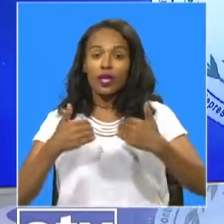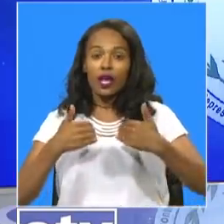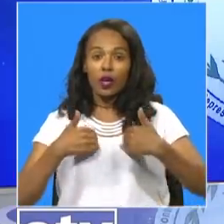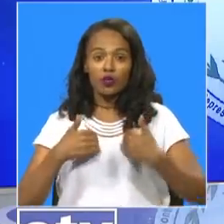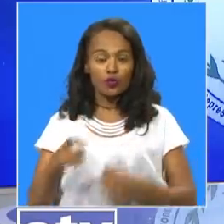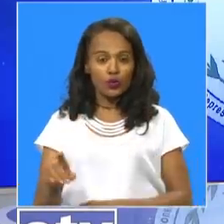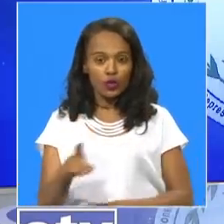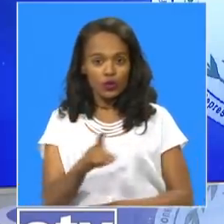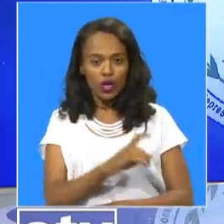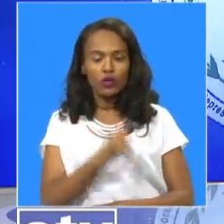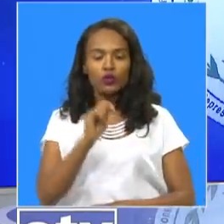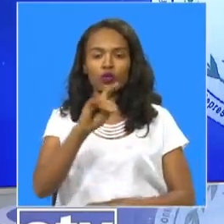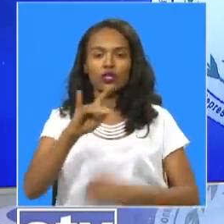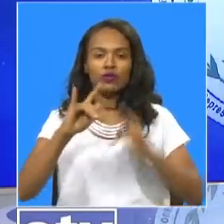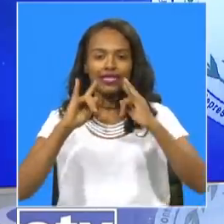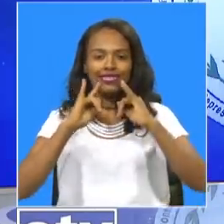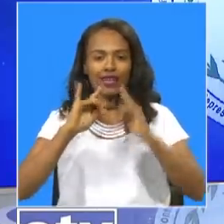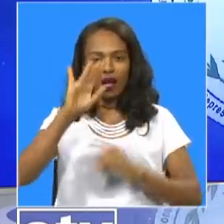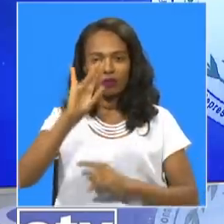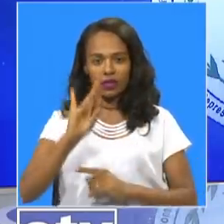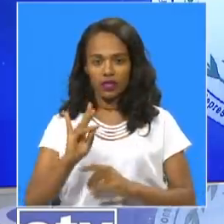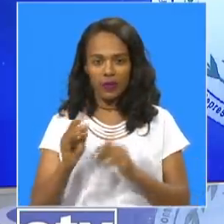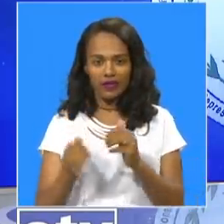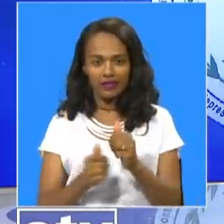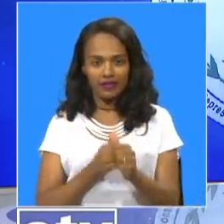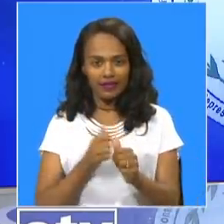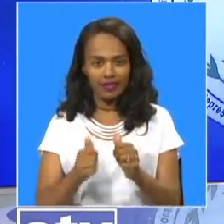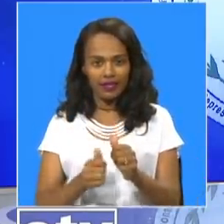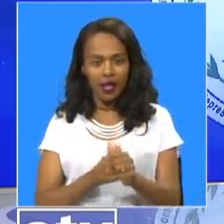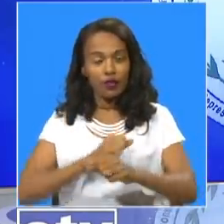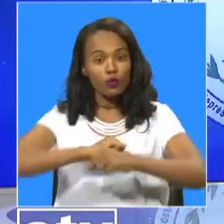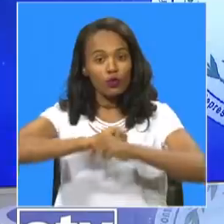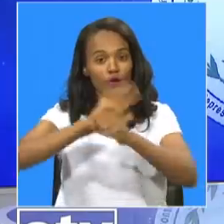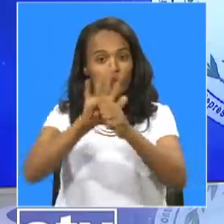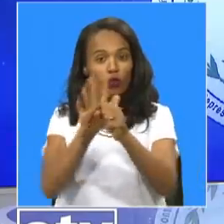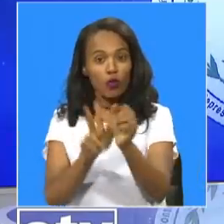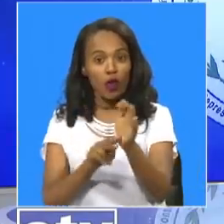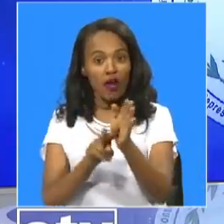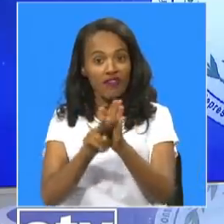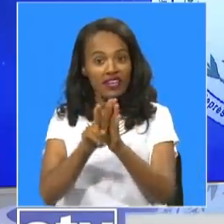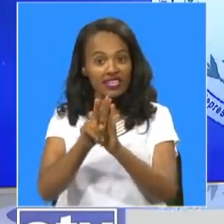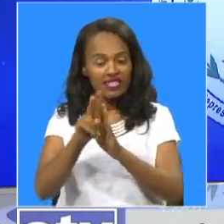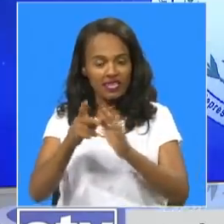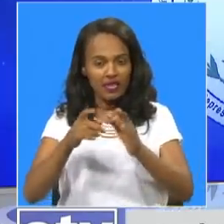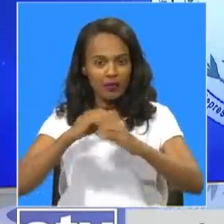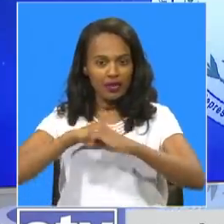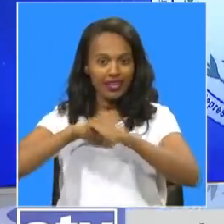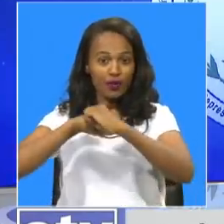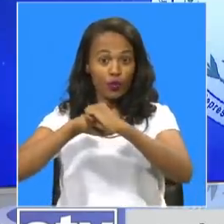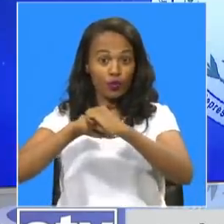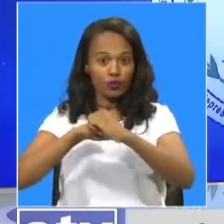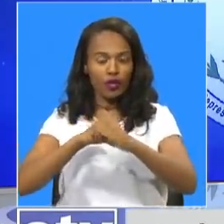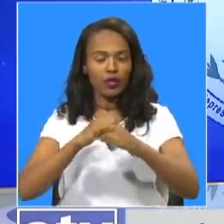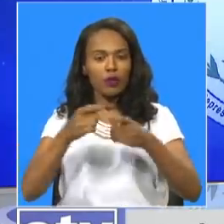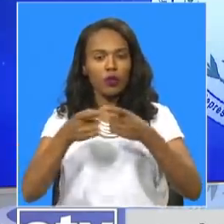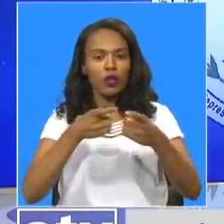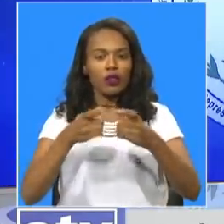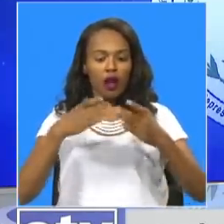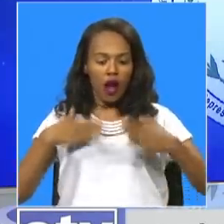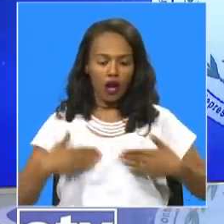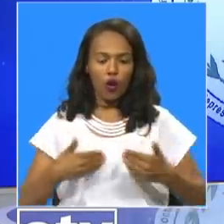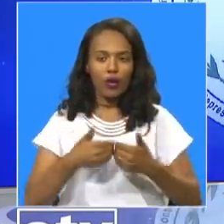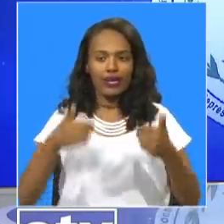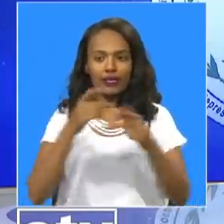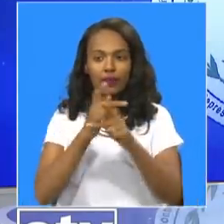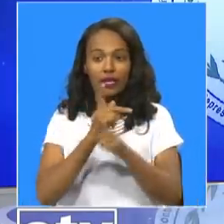በያላችሁበት ሆናችሁ ኢቲቪ ዜና 57ን ስትከታተሉ የኮሮና ቫይረስ ሪስክ ለመከታተልና ለመቆጣጠር ከሚደረገው ጥረት አንዱ አካላዊ ርቀት